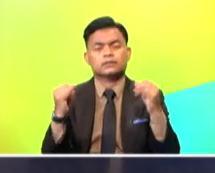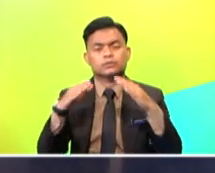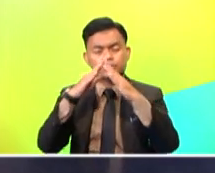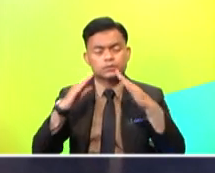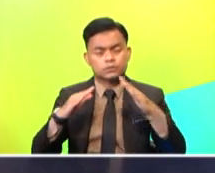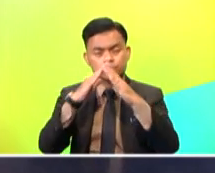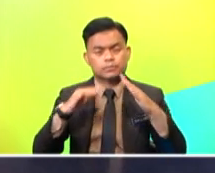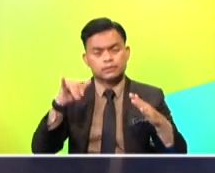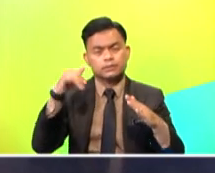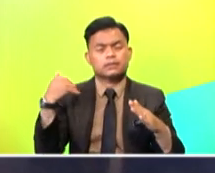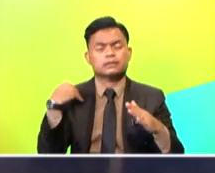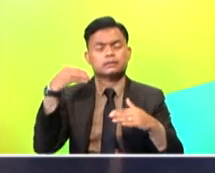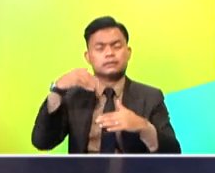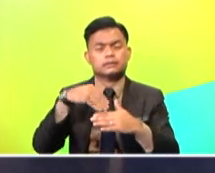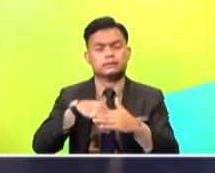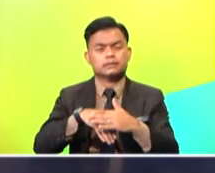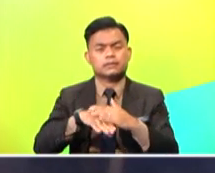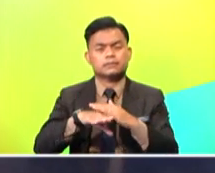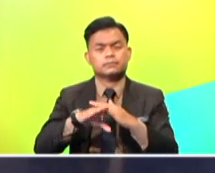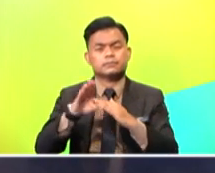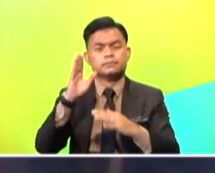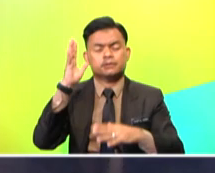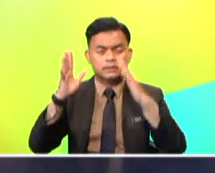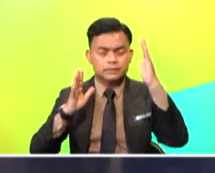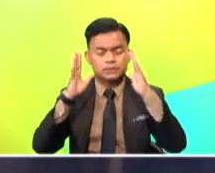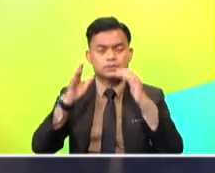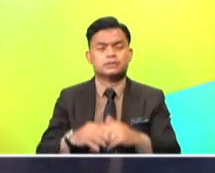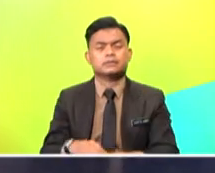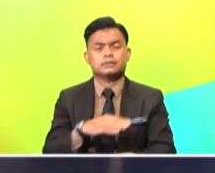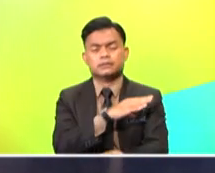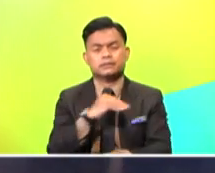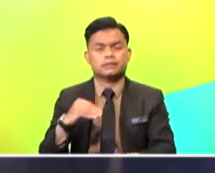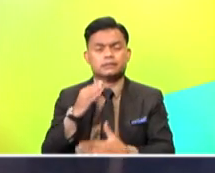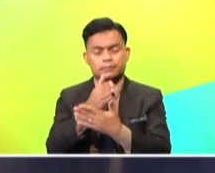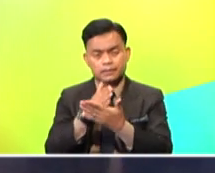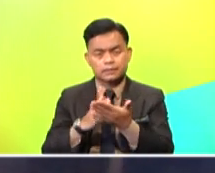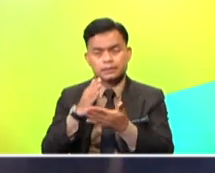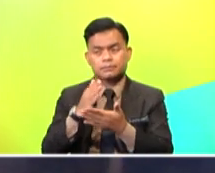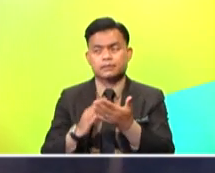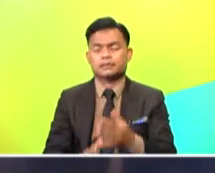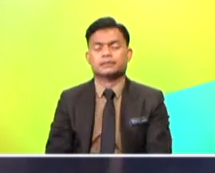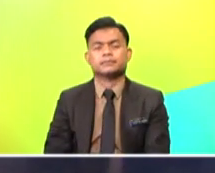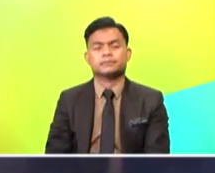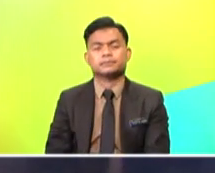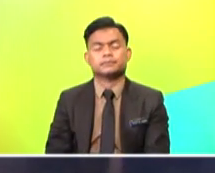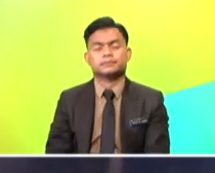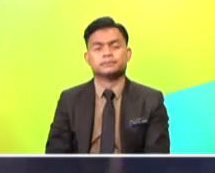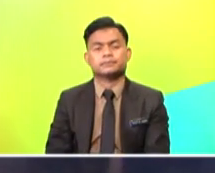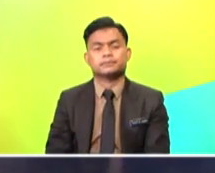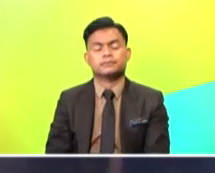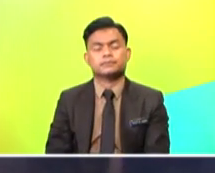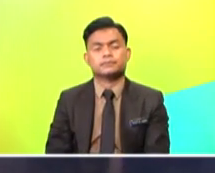terdapat di sesebuah rumah, iaitu rumahku, syurgaku. Terima kasih cikgu Zaliha kerana bersama Ifan hari ini. Kalau lagi kita berjumpa